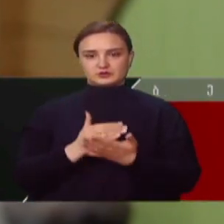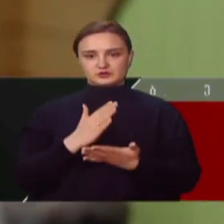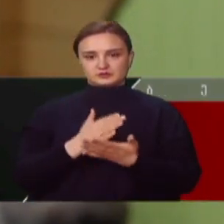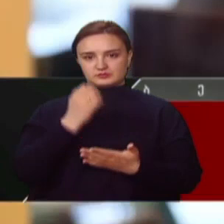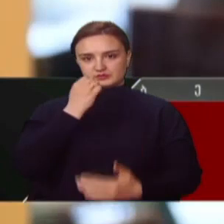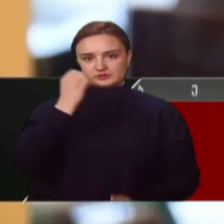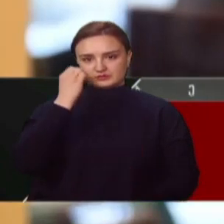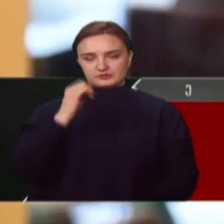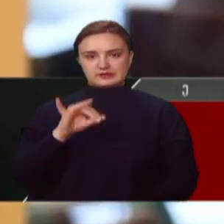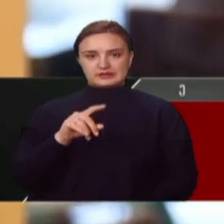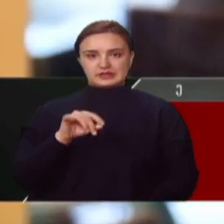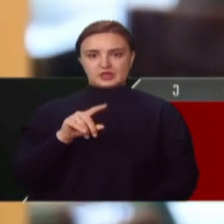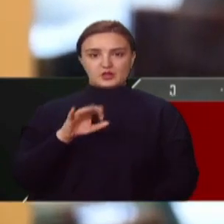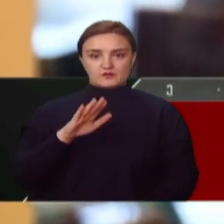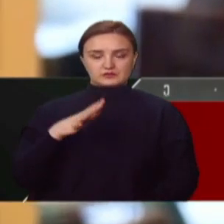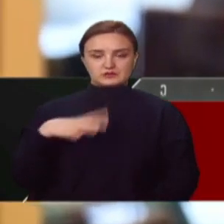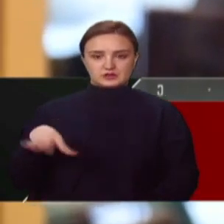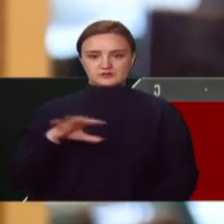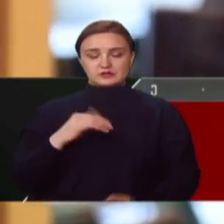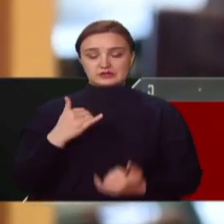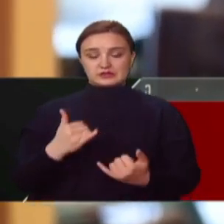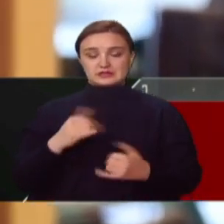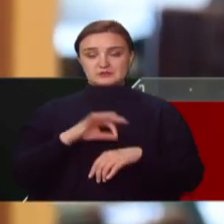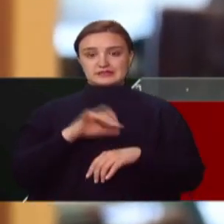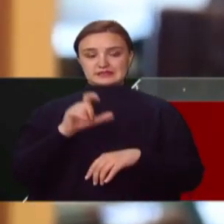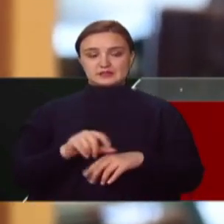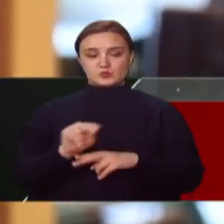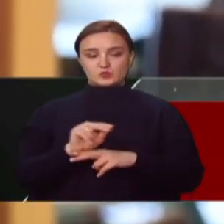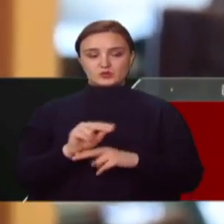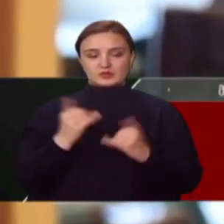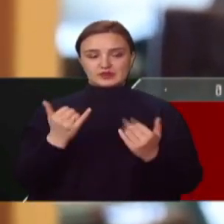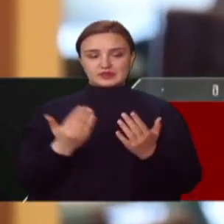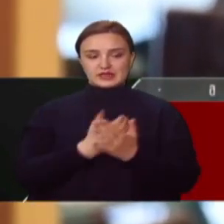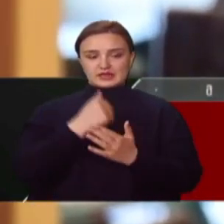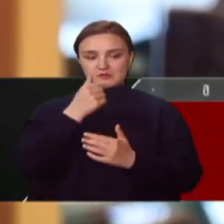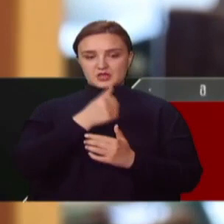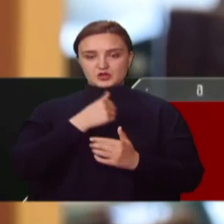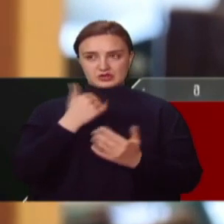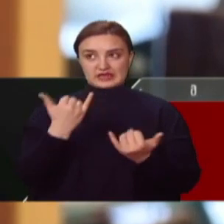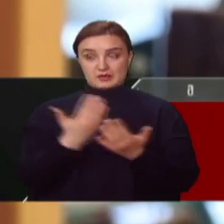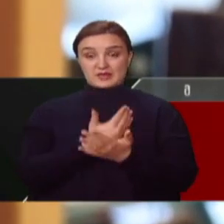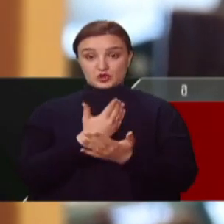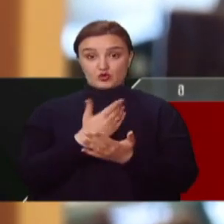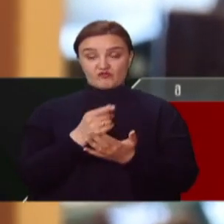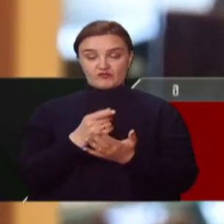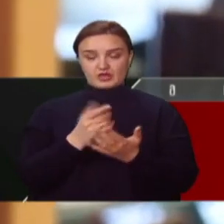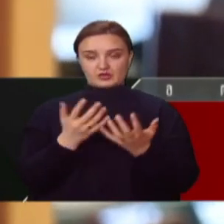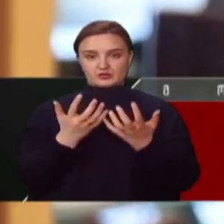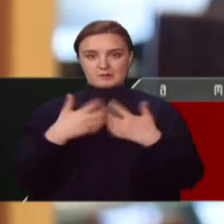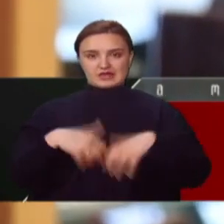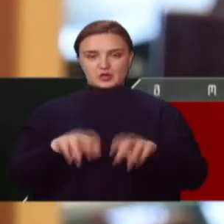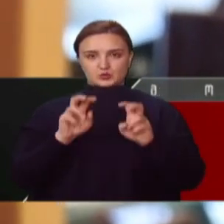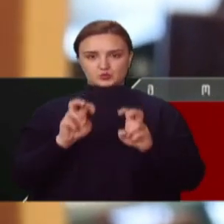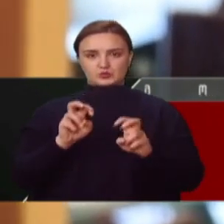და იხელოს. ეს დღეობით ჩვენი პაციენტების მკურნალობისთვის გამოიყენებათ ყველაზე თანამედროვე მეთოდოლოგია, თანამედროვე აპარატურით და